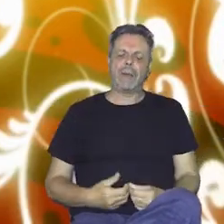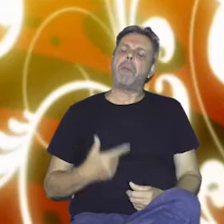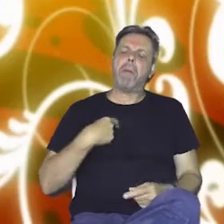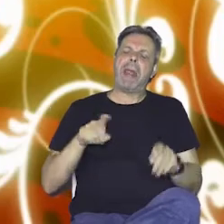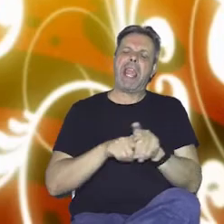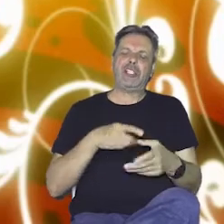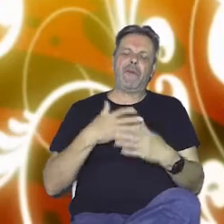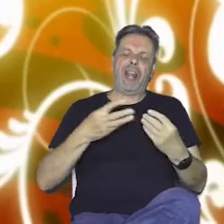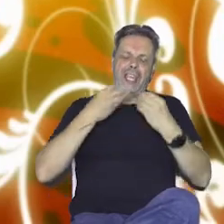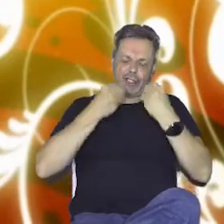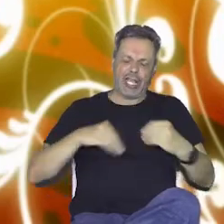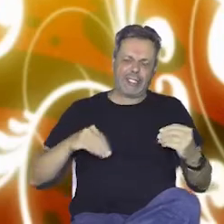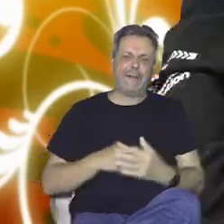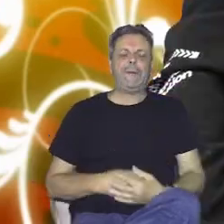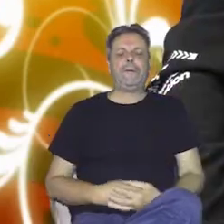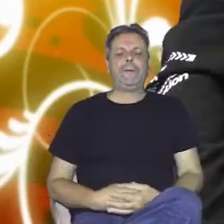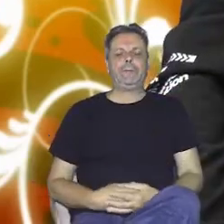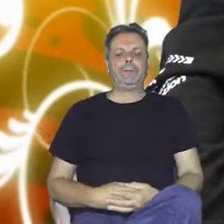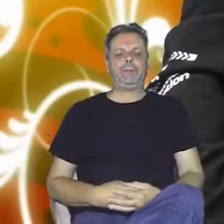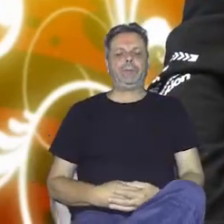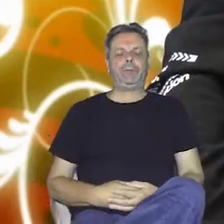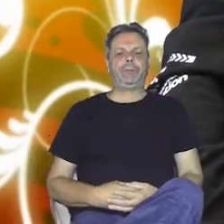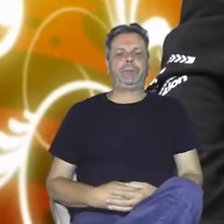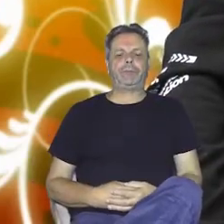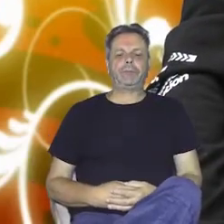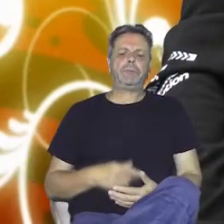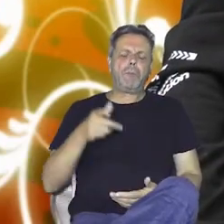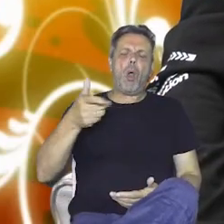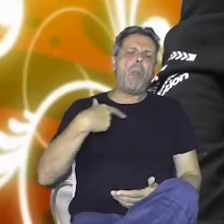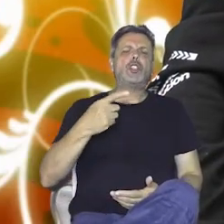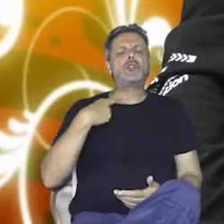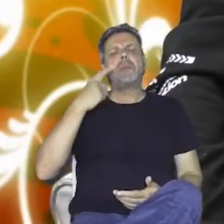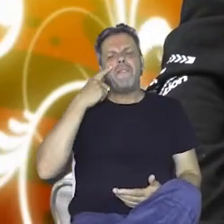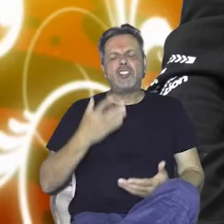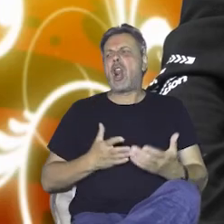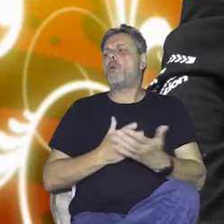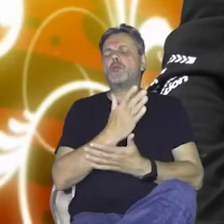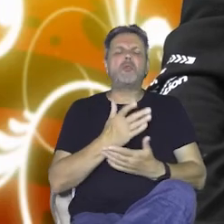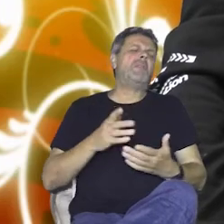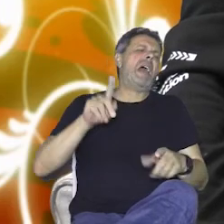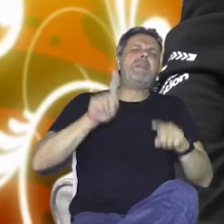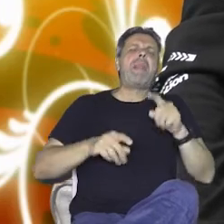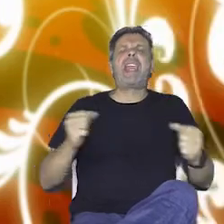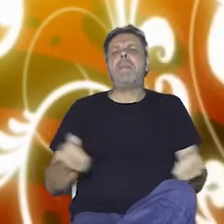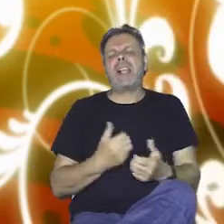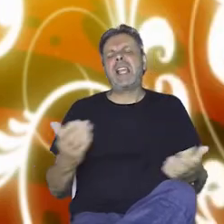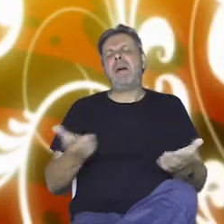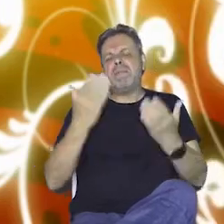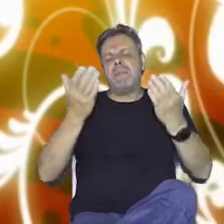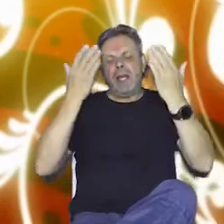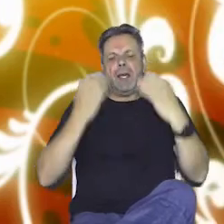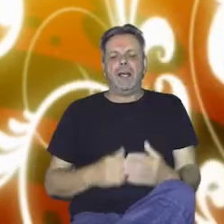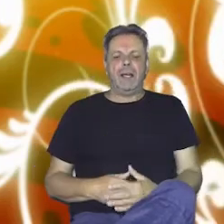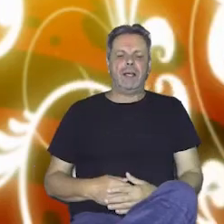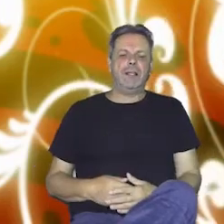isto. Eto, moram ti to reći. I meni isto. Ono što smo se viđali usput na nekim akcijama. Nije i meni ništa. Je bilo,